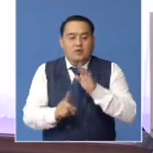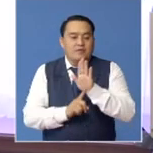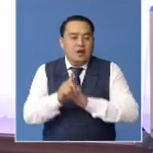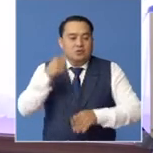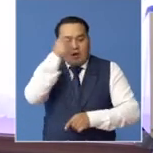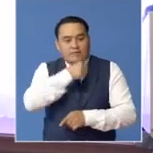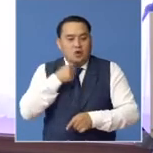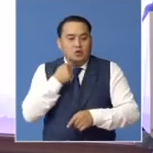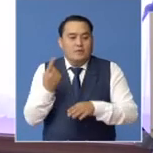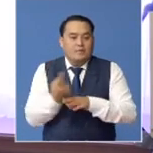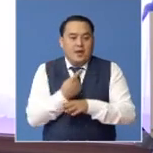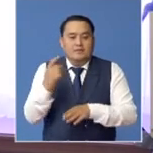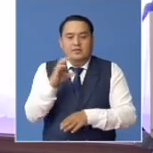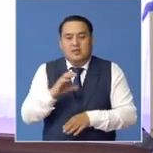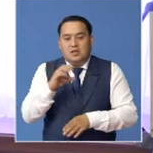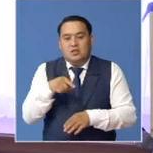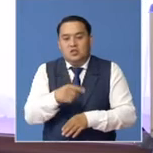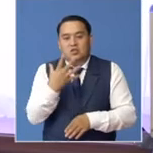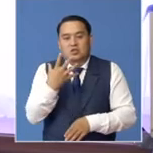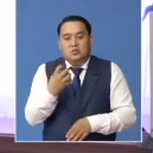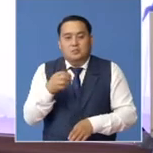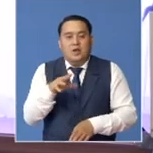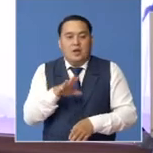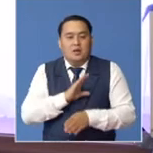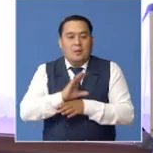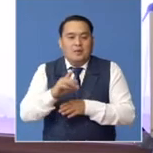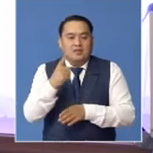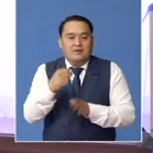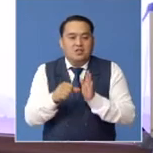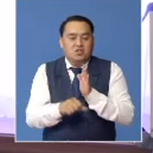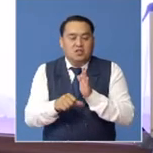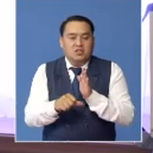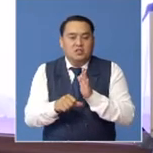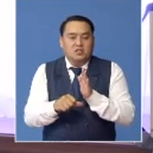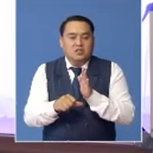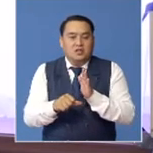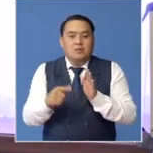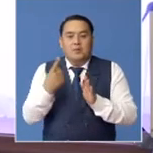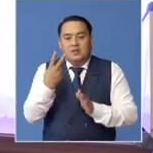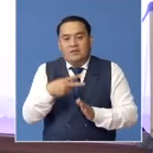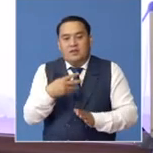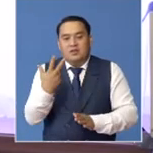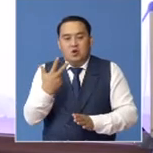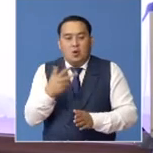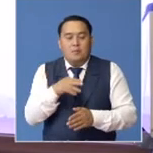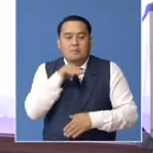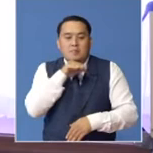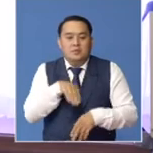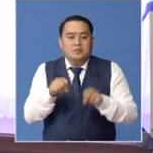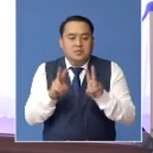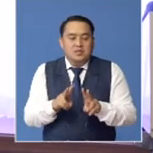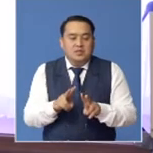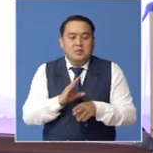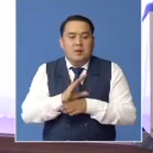с 1 сентября, уже 1535 человек, направлено 26 колледжей по 23 квалификациям и